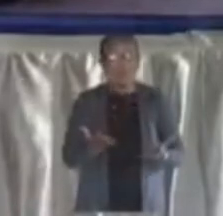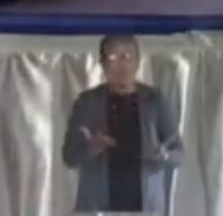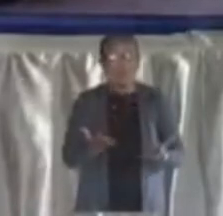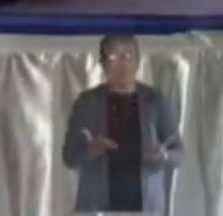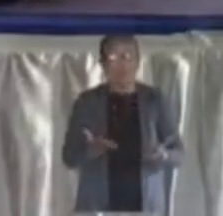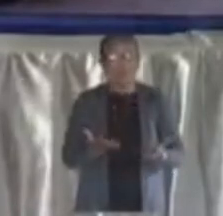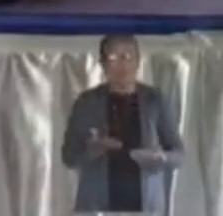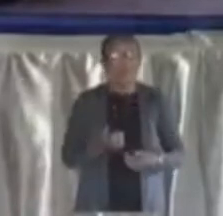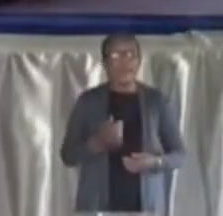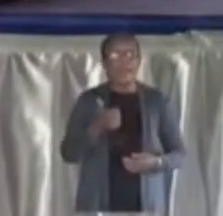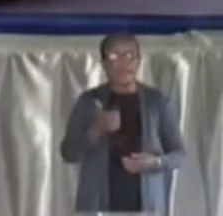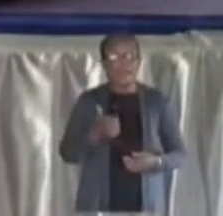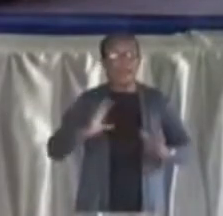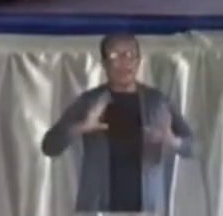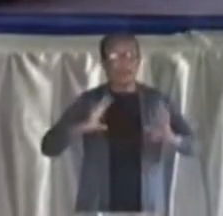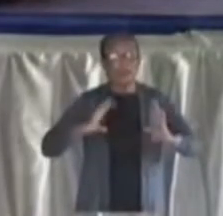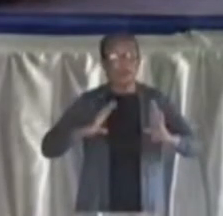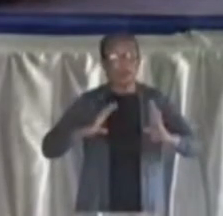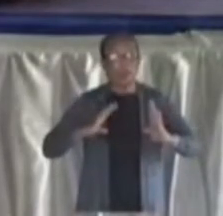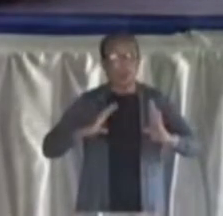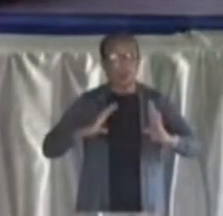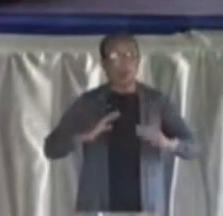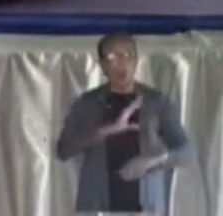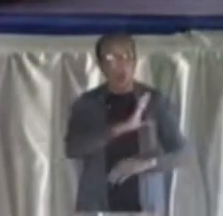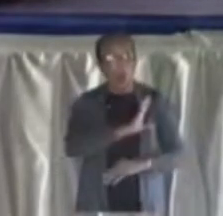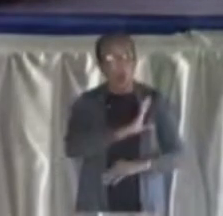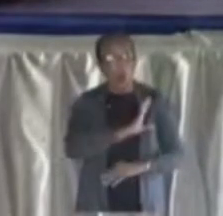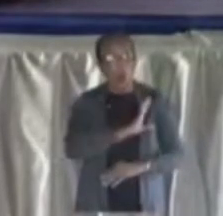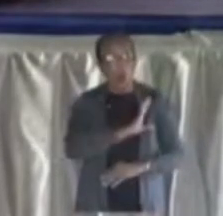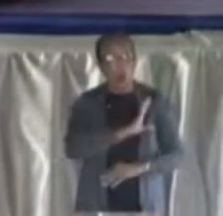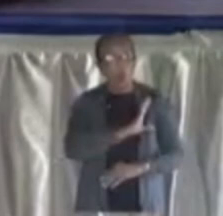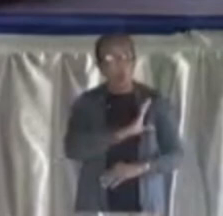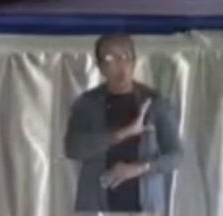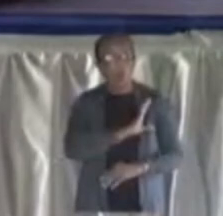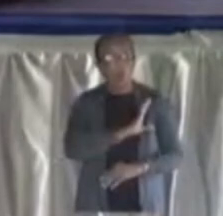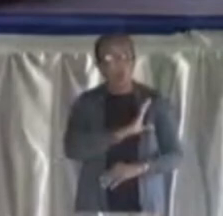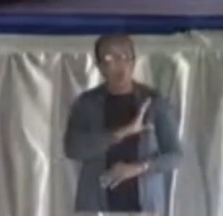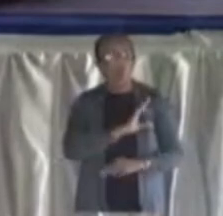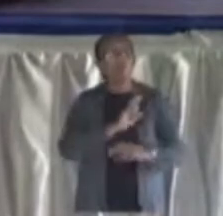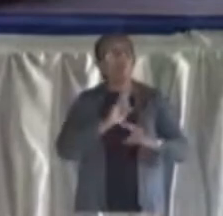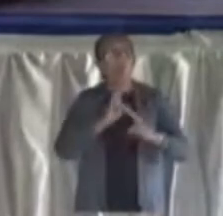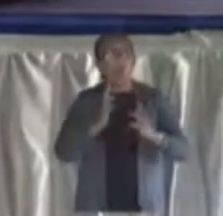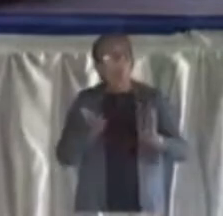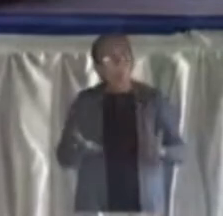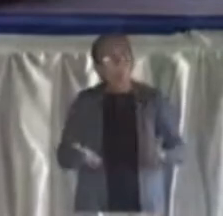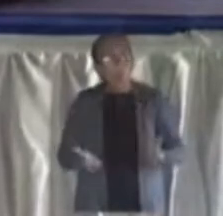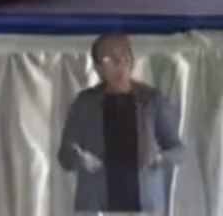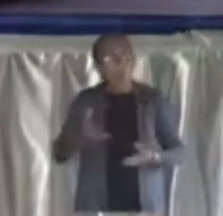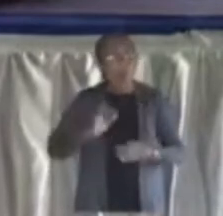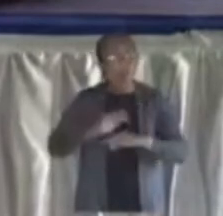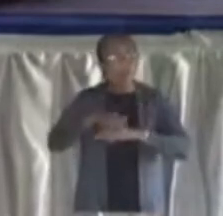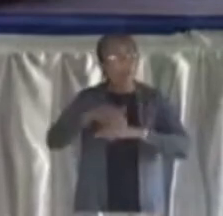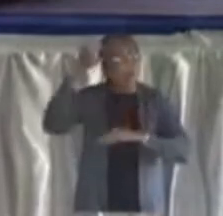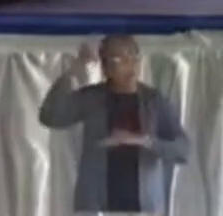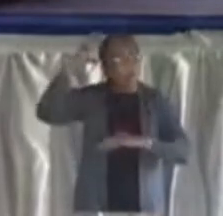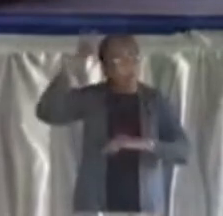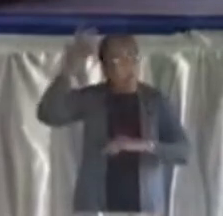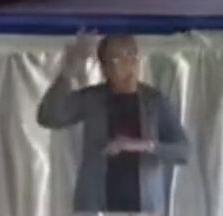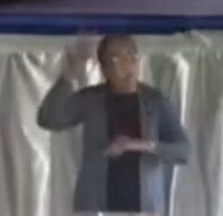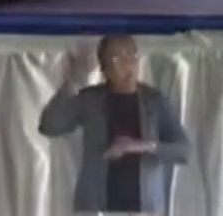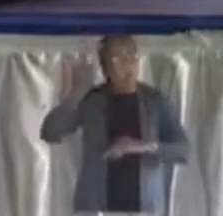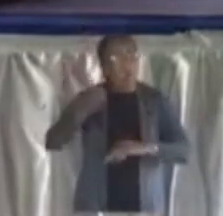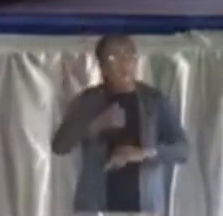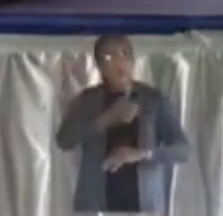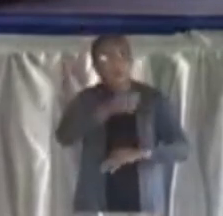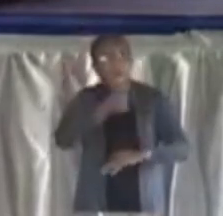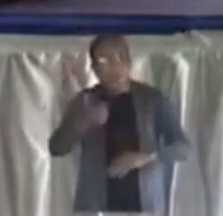En dat de directeur daarvan ook een stukje uitrusting moet hebben. Dat is een cultuur bij